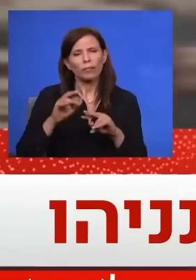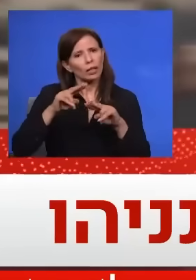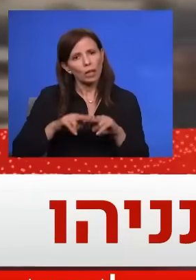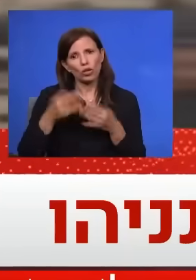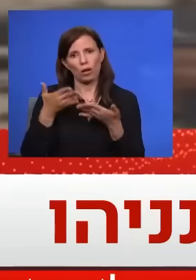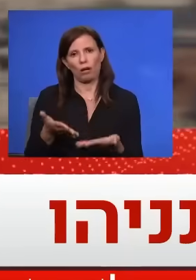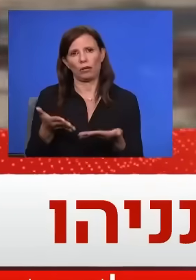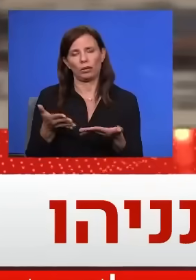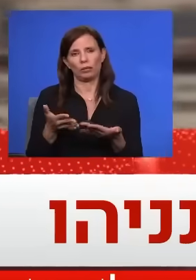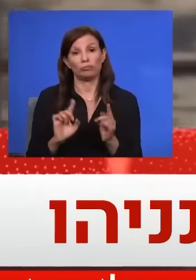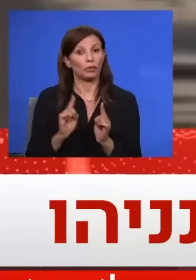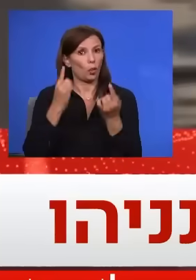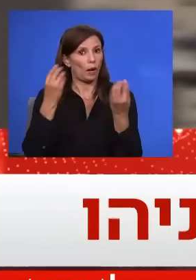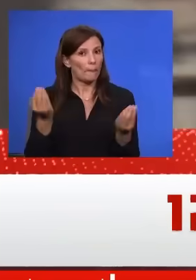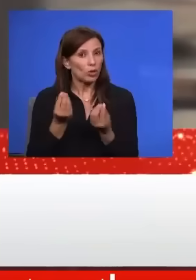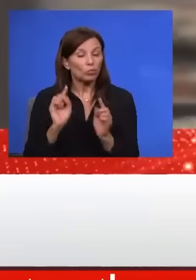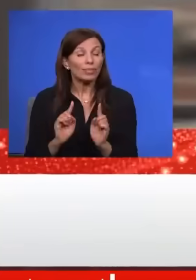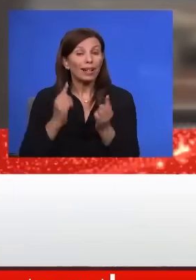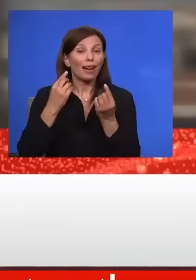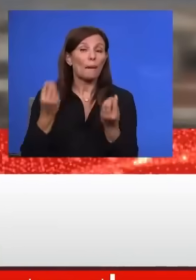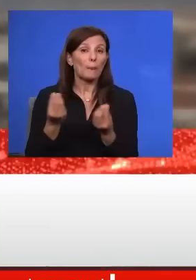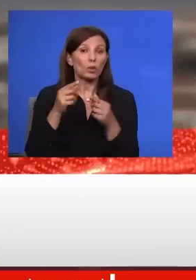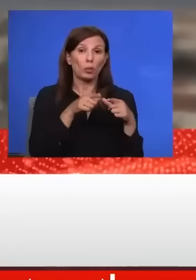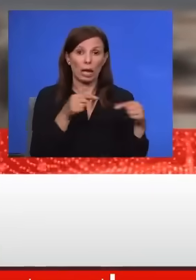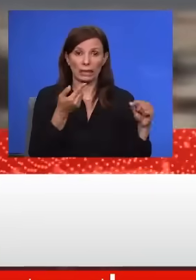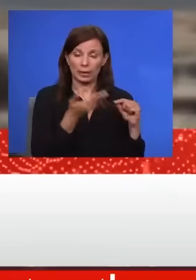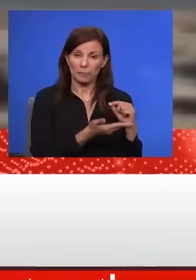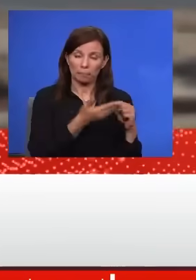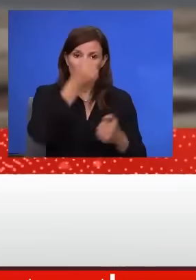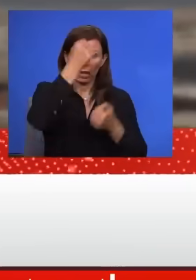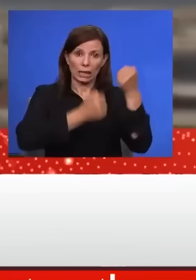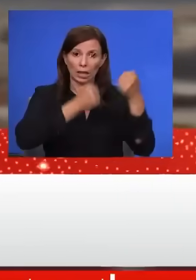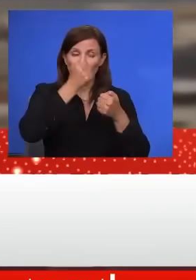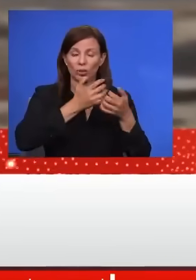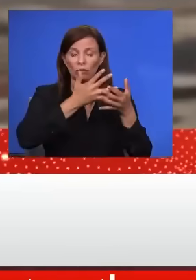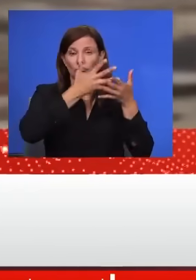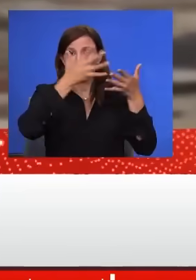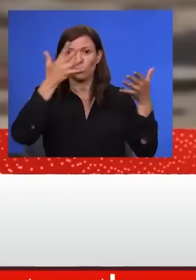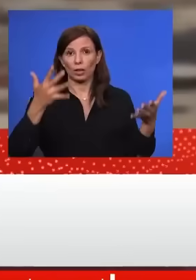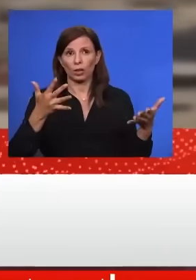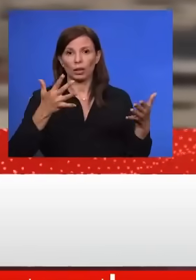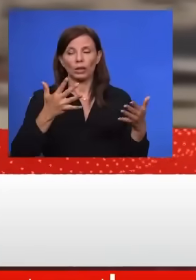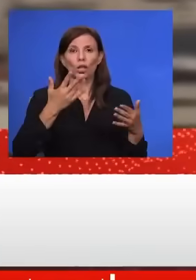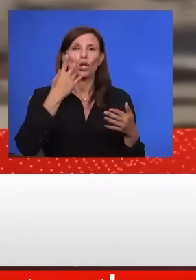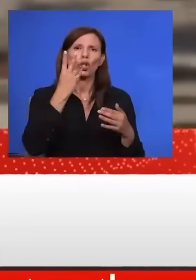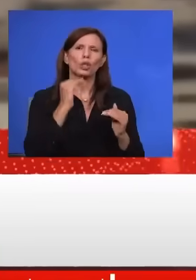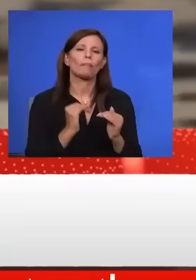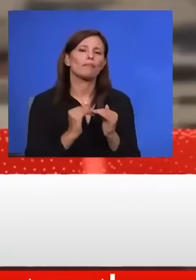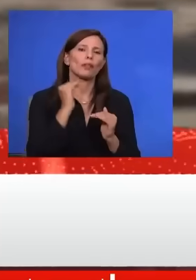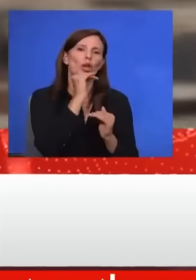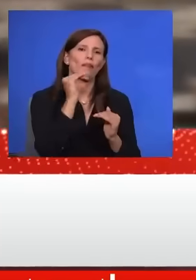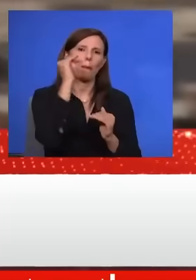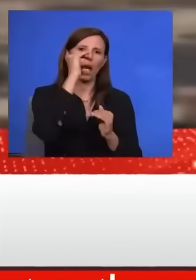משהו, קרה שם משהו ברצועה, תקיפות בסדר גודל שתי מדרגות מעל כל מה שראינו ביומיים